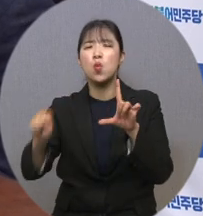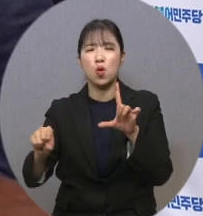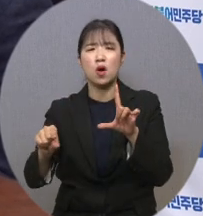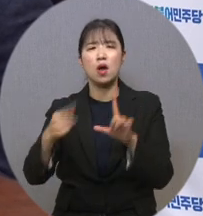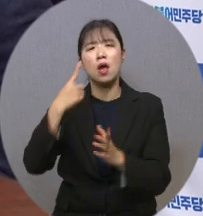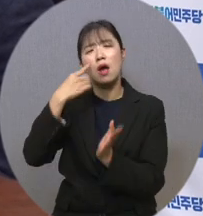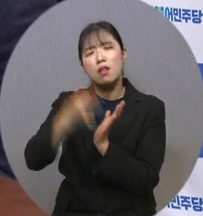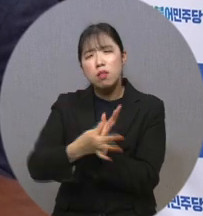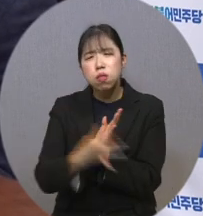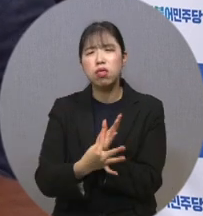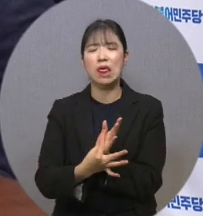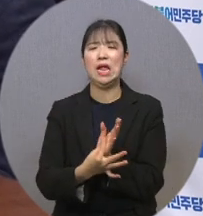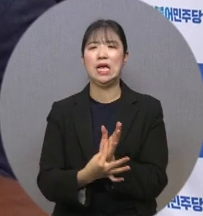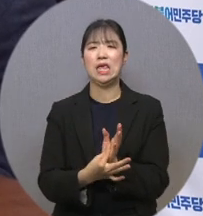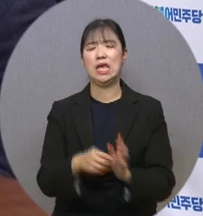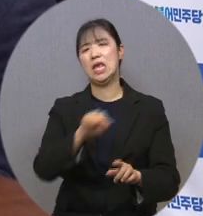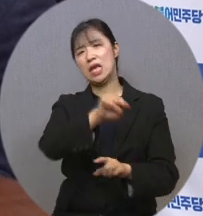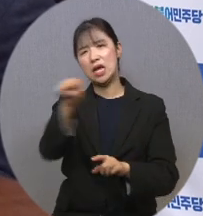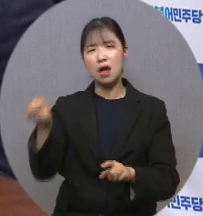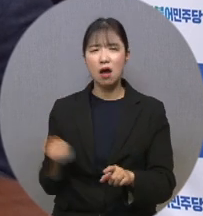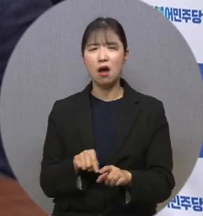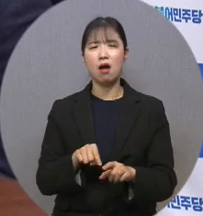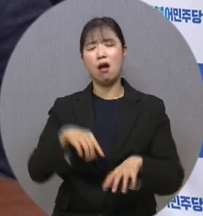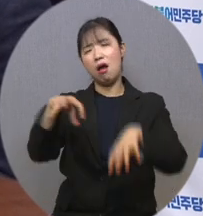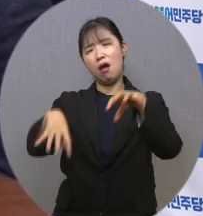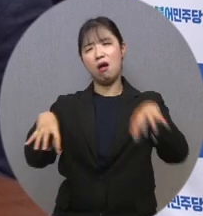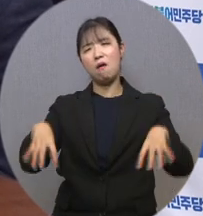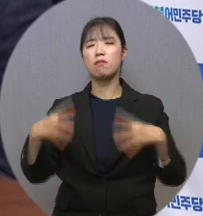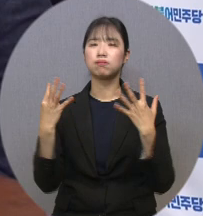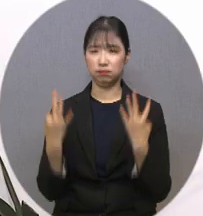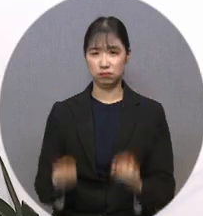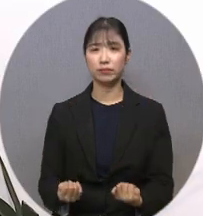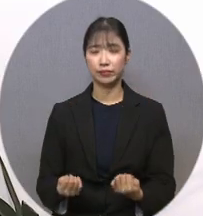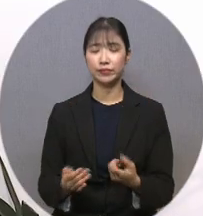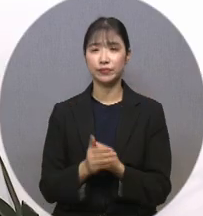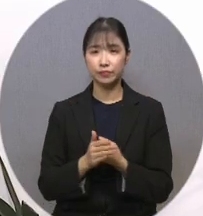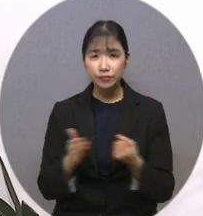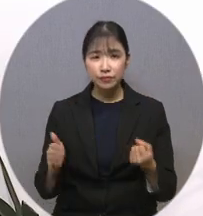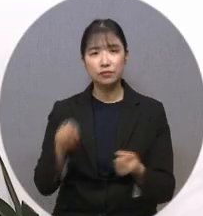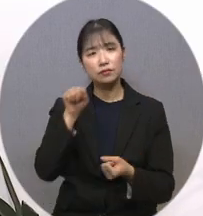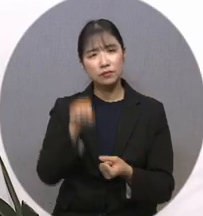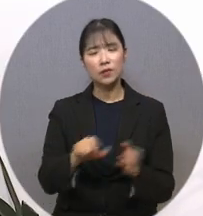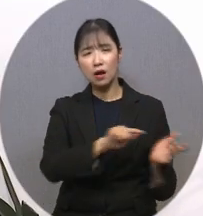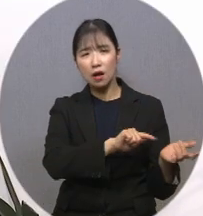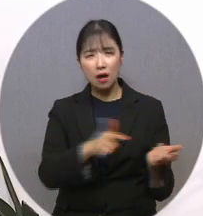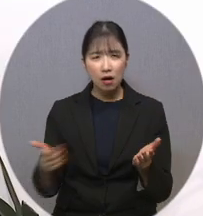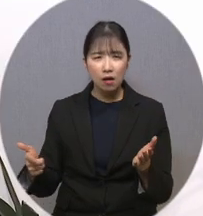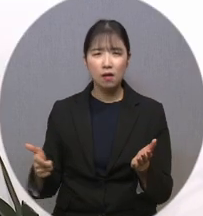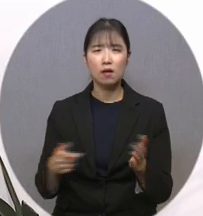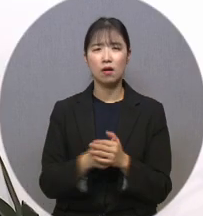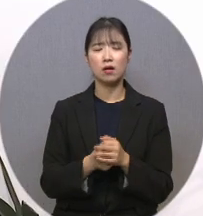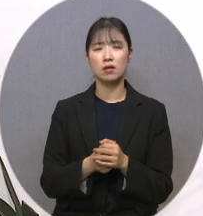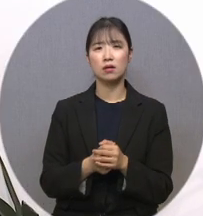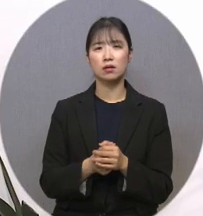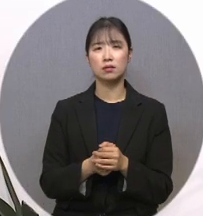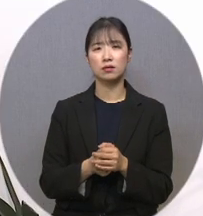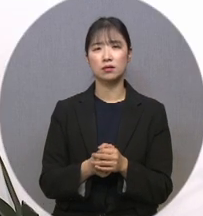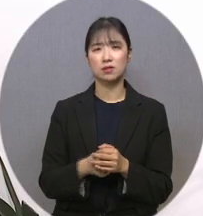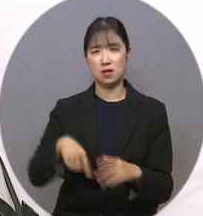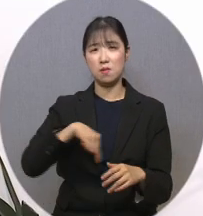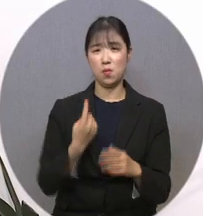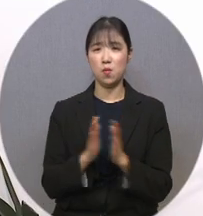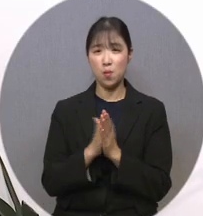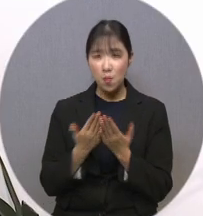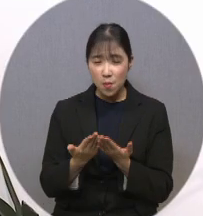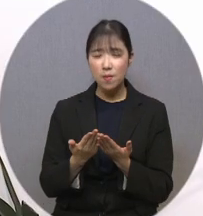보는 또는 구멍 이런 부분들이 곳곳에 있거든요. 이제 그런 것들은 그 대상이